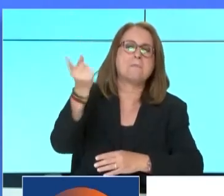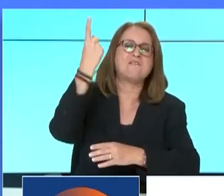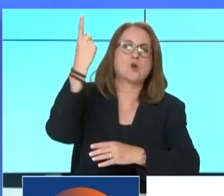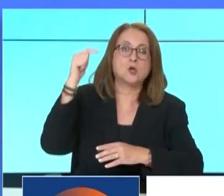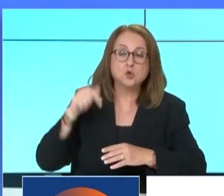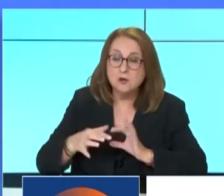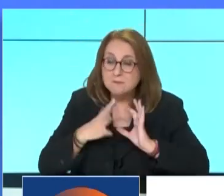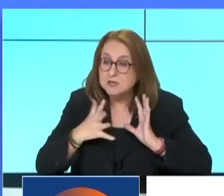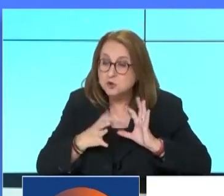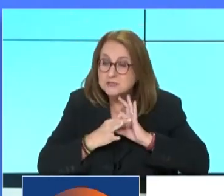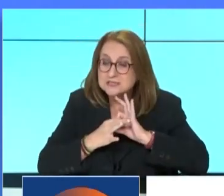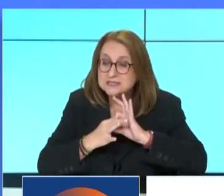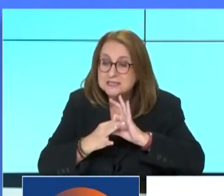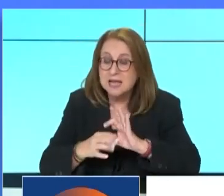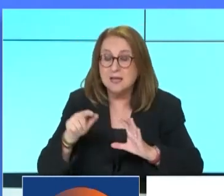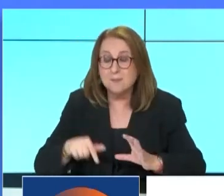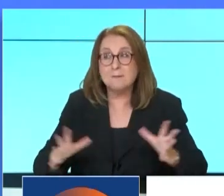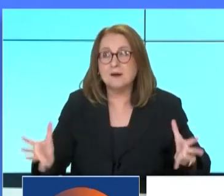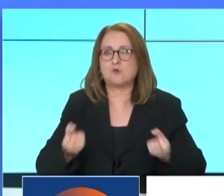«Πού είναι τα εναέρια μέσα»